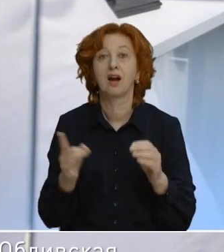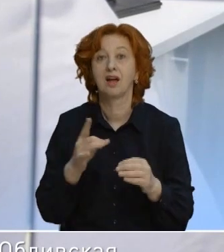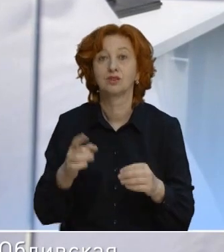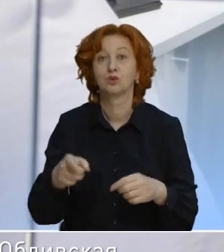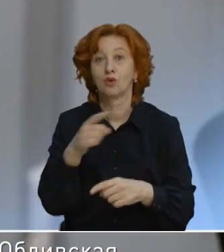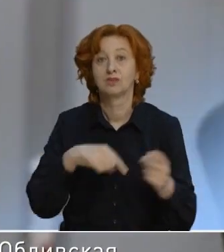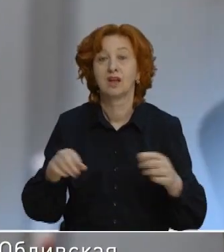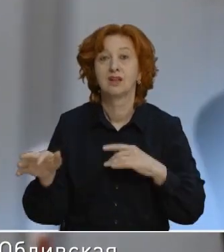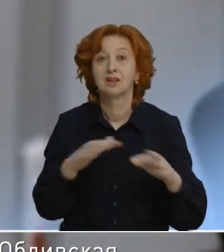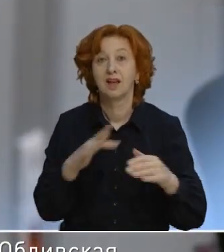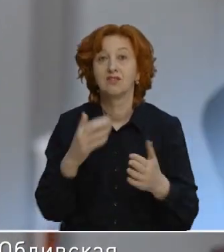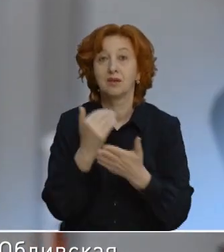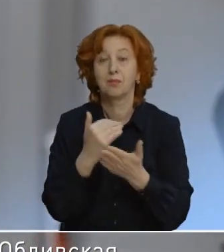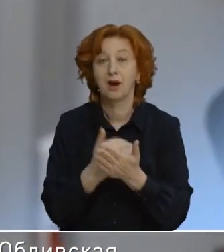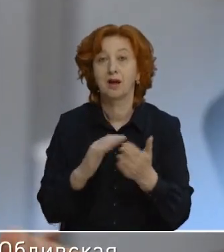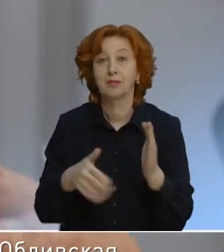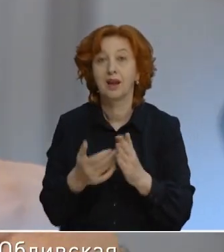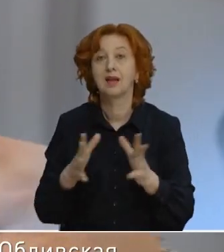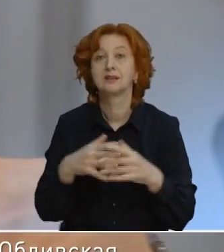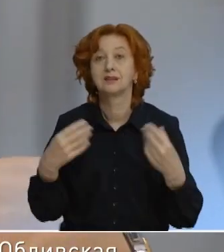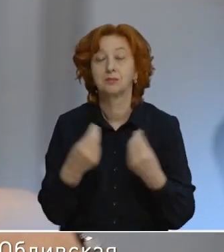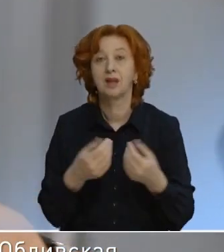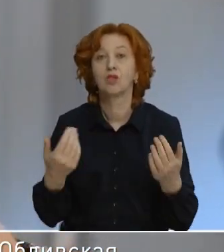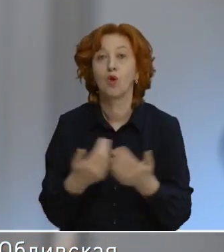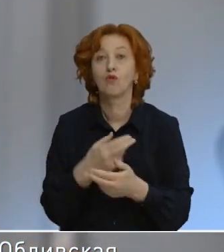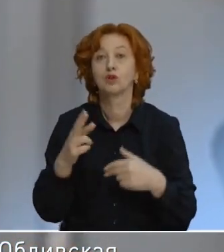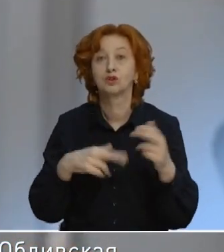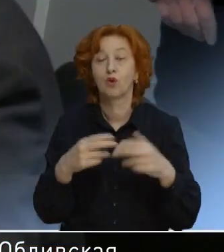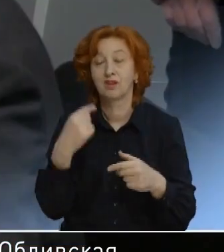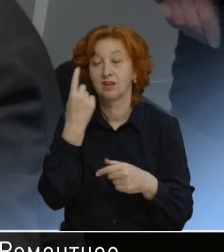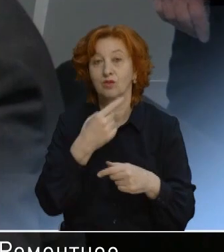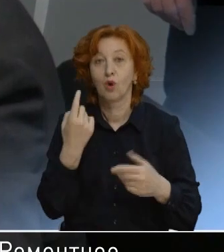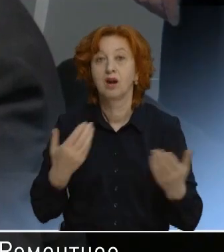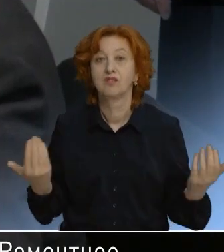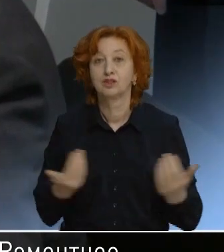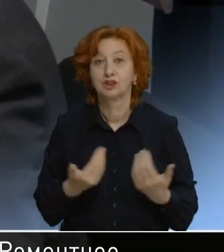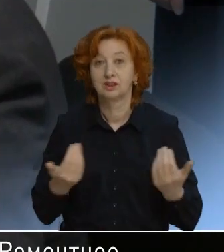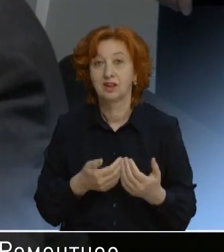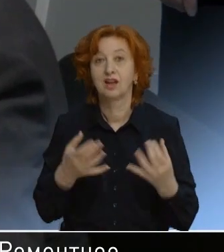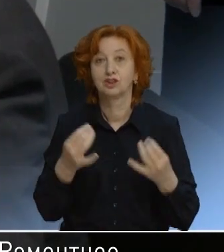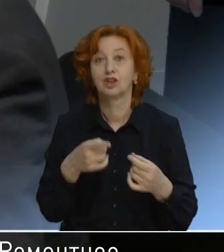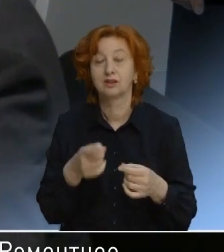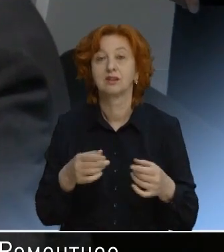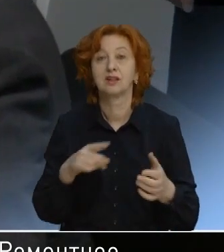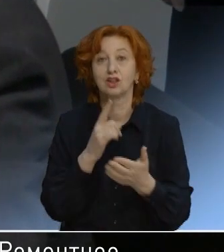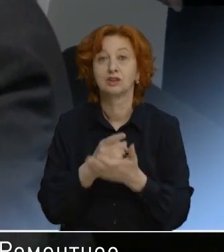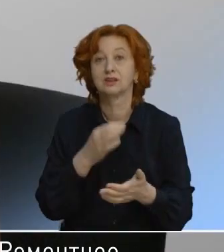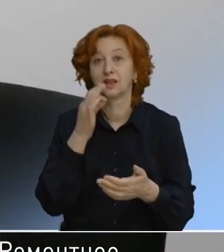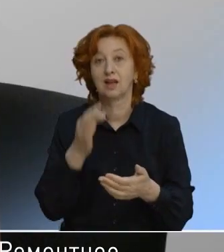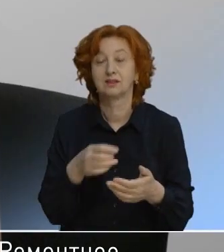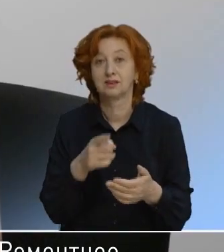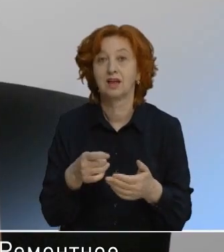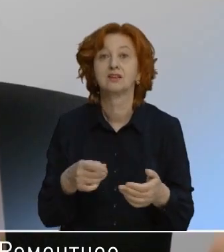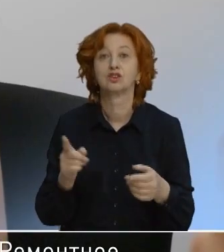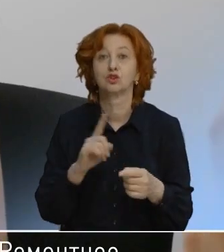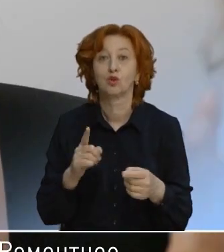распространило действие госпрограммы для семей с детьми на строительство индивидуального жилья. Кредит получили супруги из Ростова. Семье Сидоровых больше не